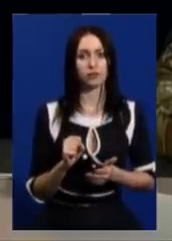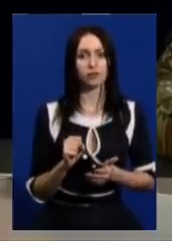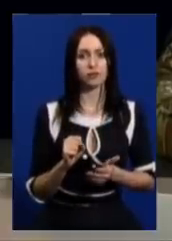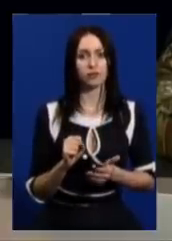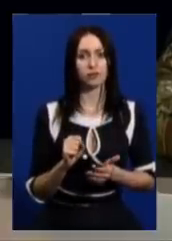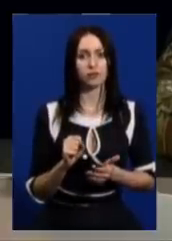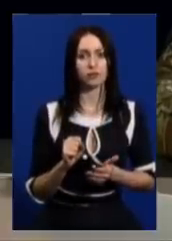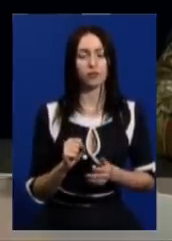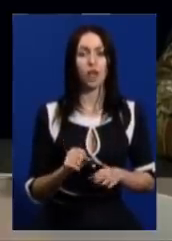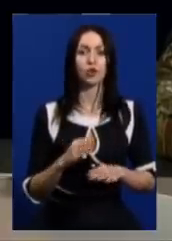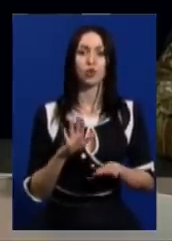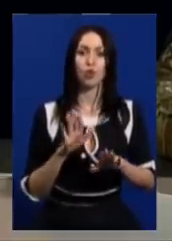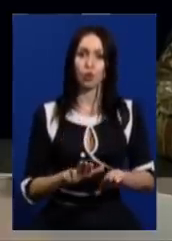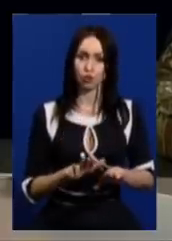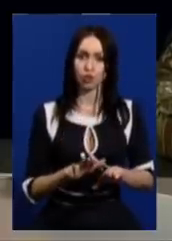посаде